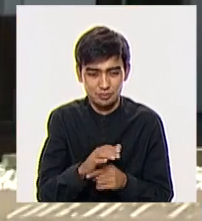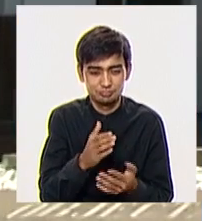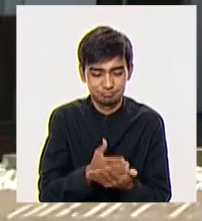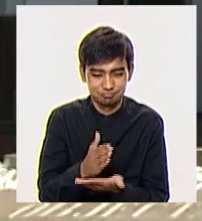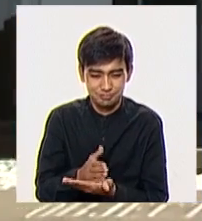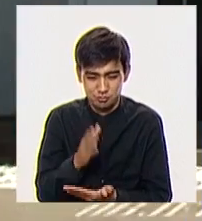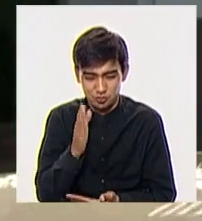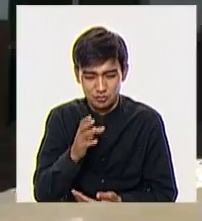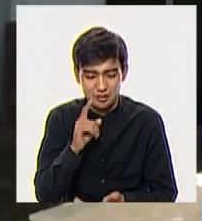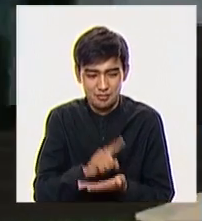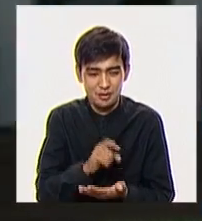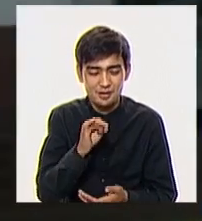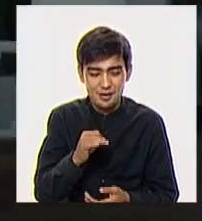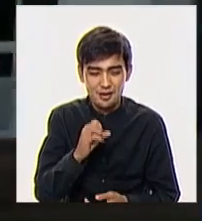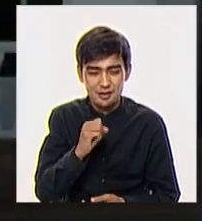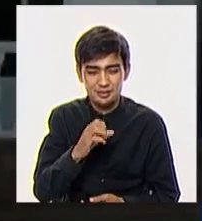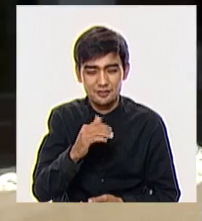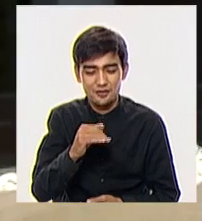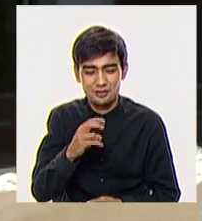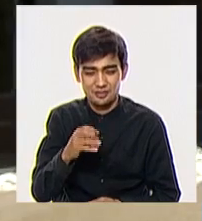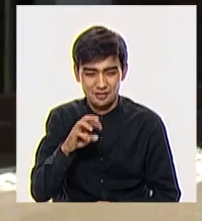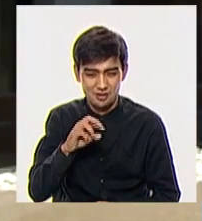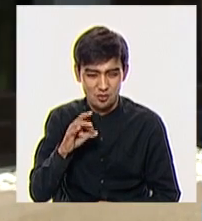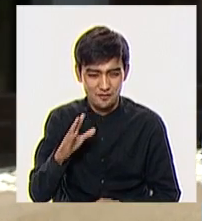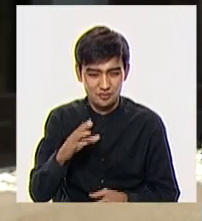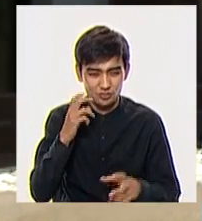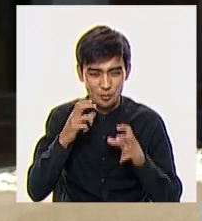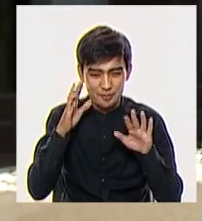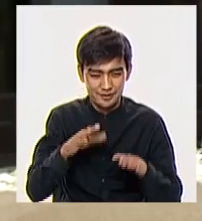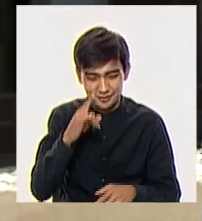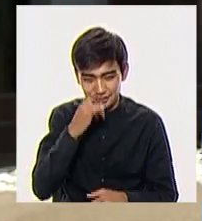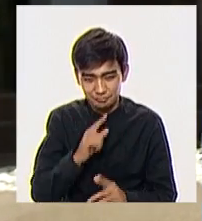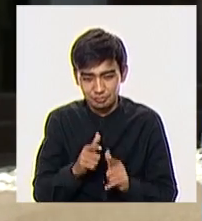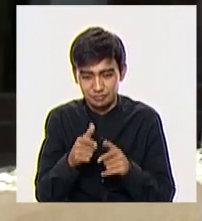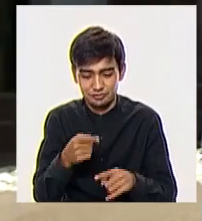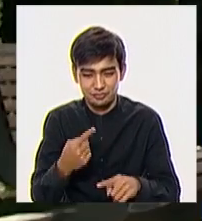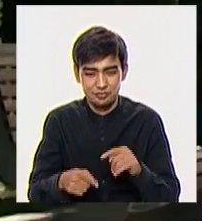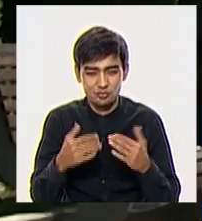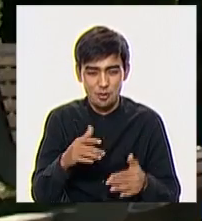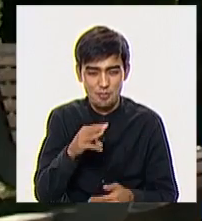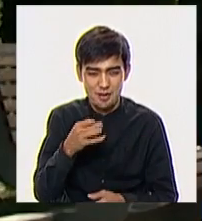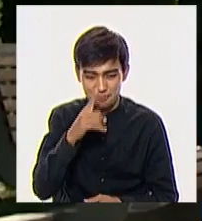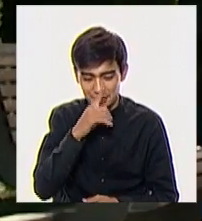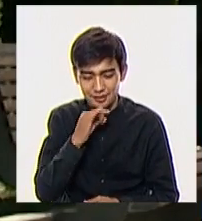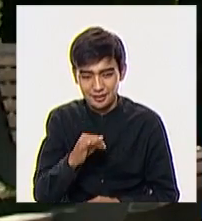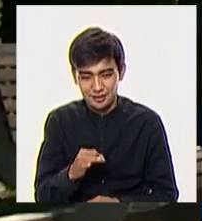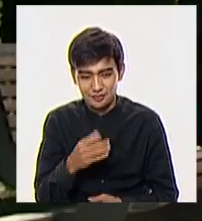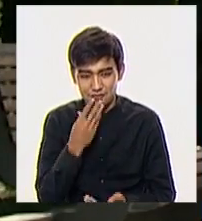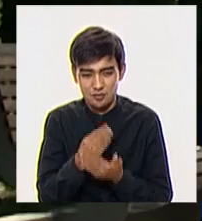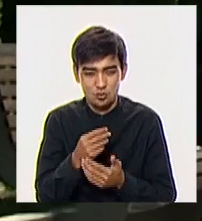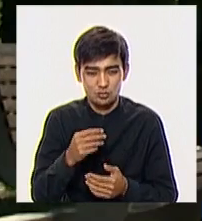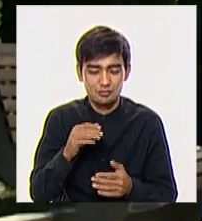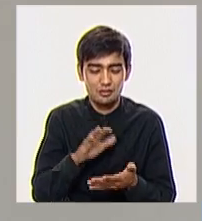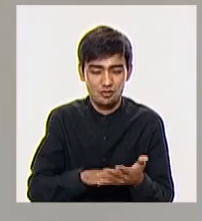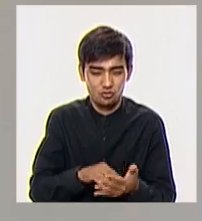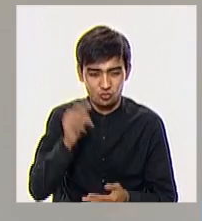Алла Сфендияров атындағы Қазақ ұлттық медициналық университетінің өкілдері студенттер маусым айынан бастап ауысып келе бастады дейді. Қазір олар сабақтарын жалғастырып жатыр